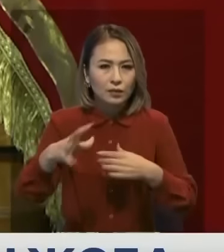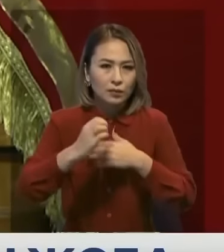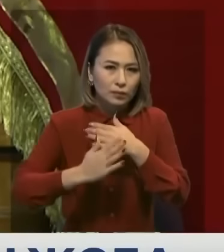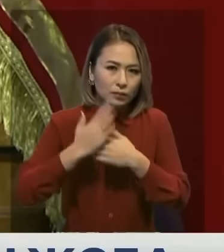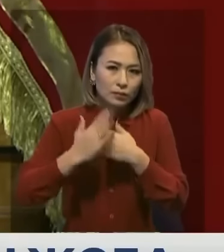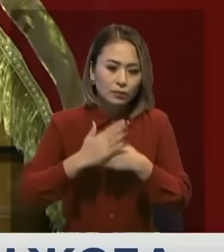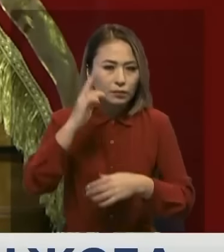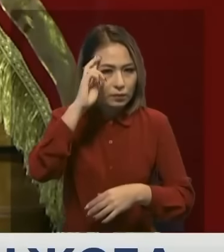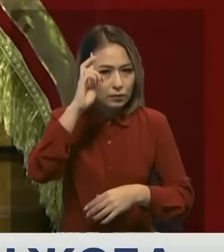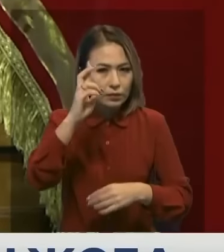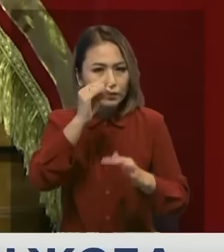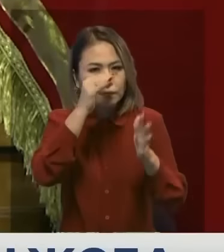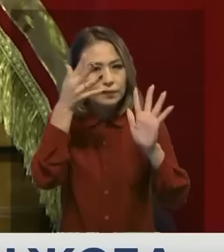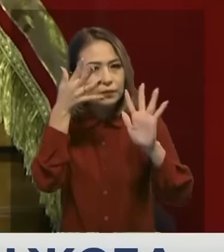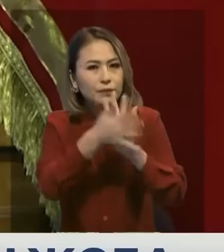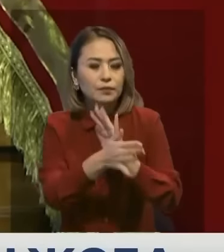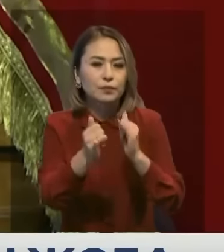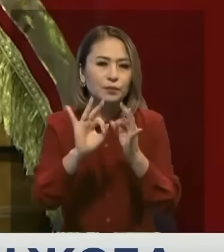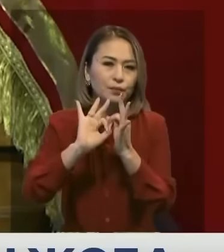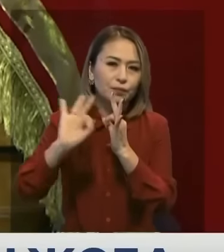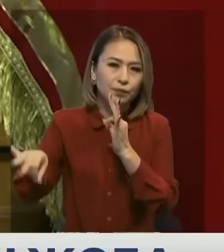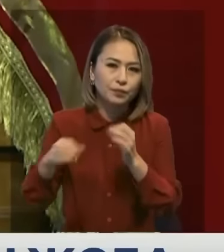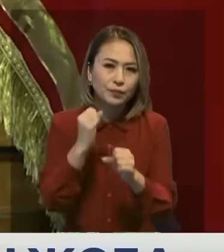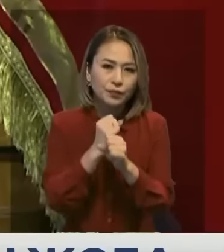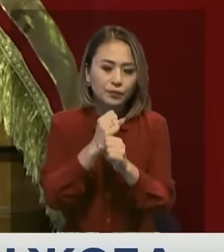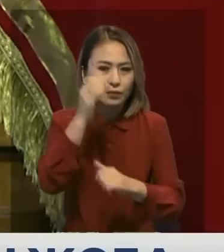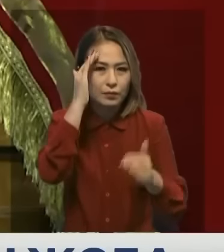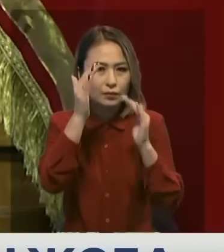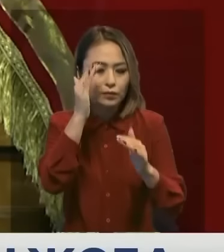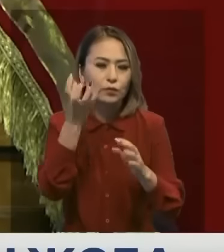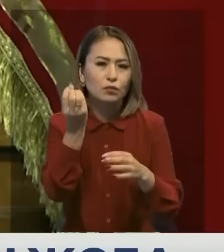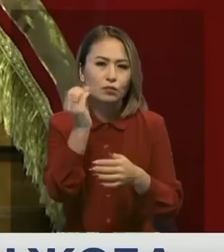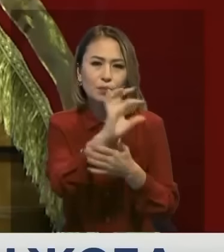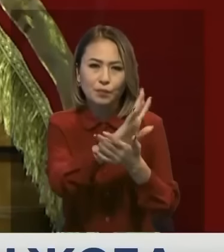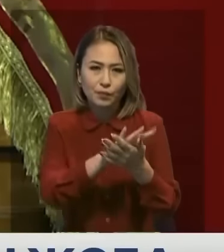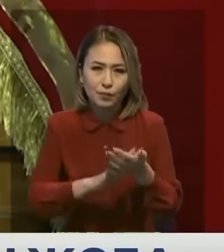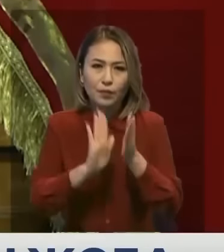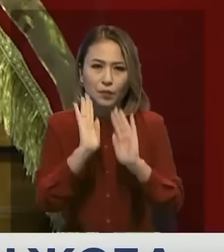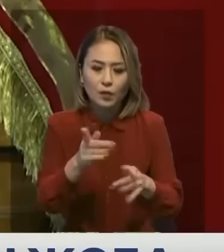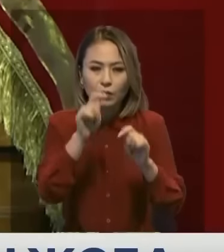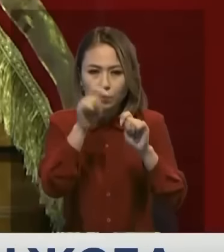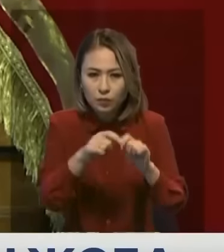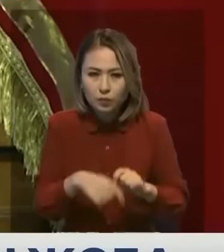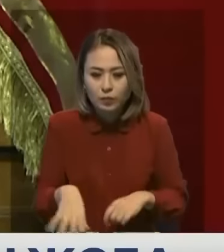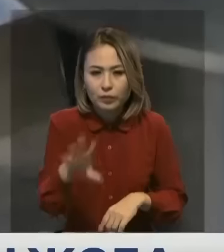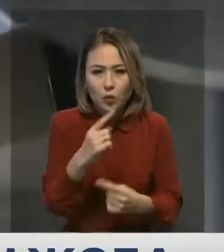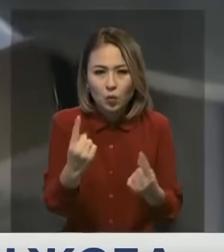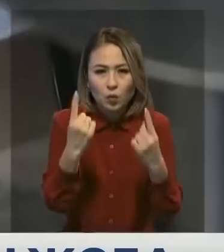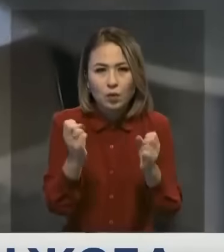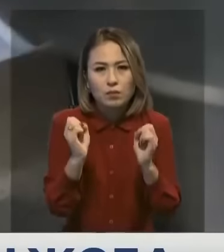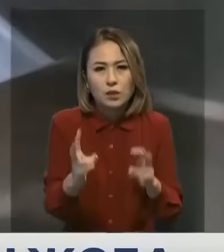тартылып, мемлекетке келтірген шығынды өтеп жатыр. Жемқорлықпен күрес мұнымен тоқтамайды. Өйткені бұл қоғамға төнген үлкен